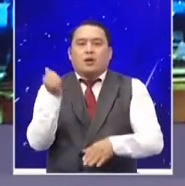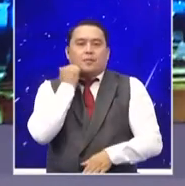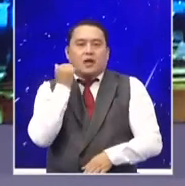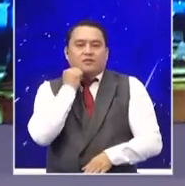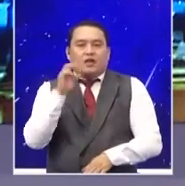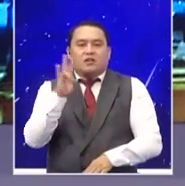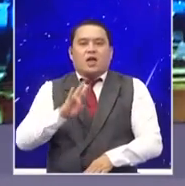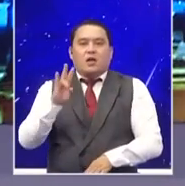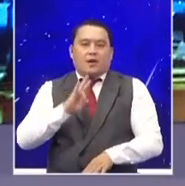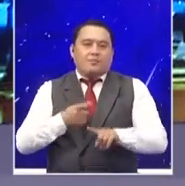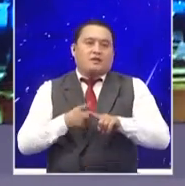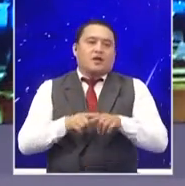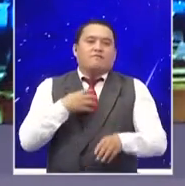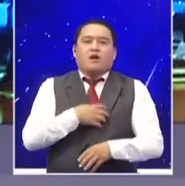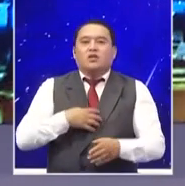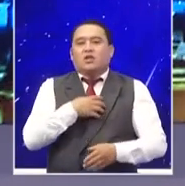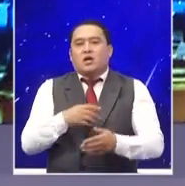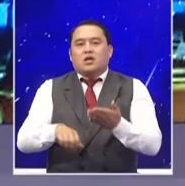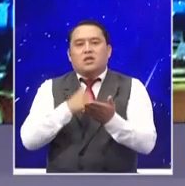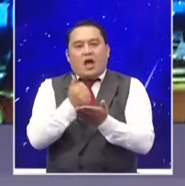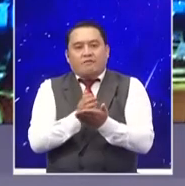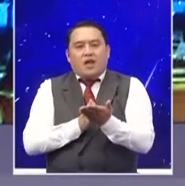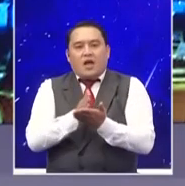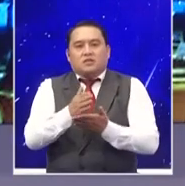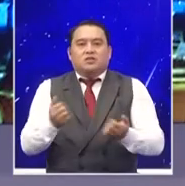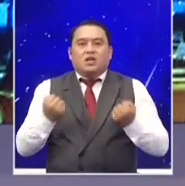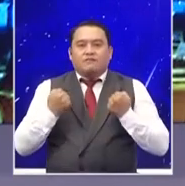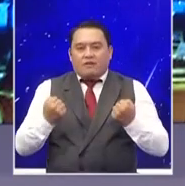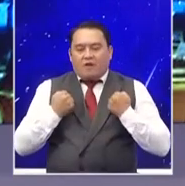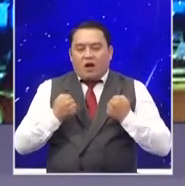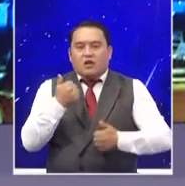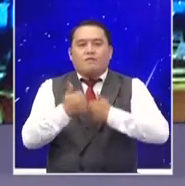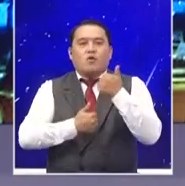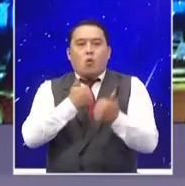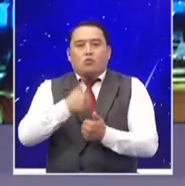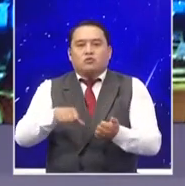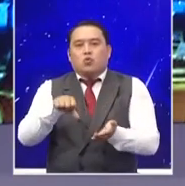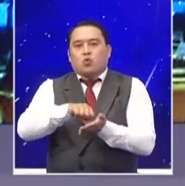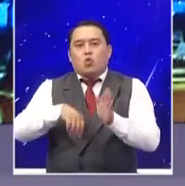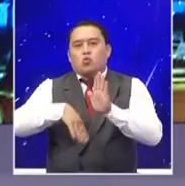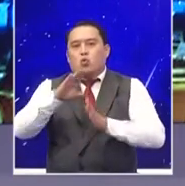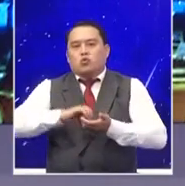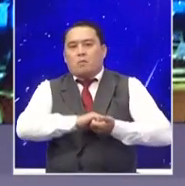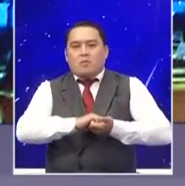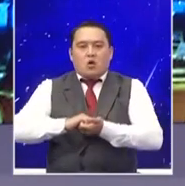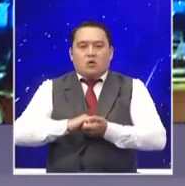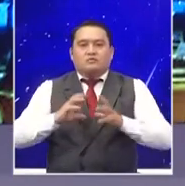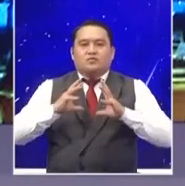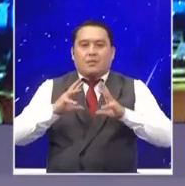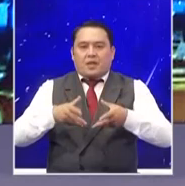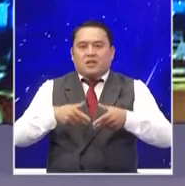в Москве в ноябре. Это важное приоритетное соревнование, которое собирает под своими знаменами лучших борцов земного